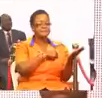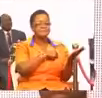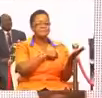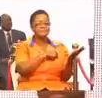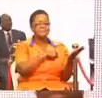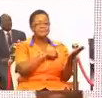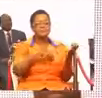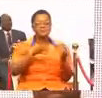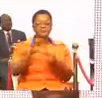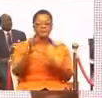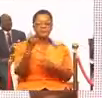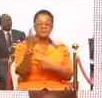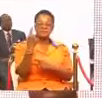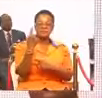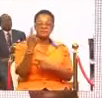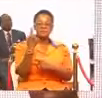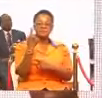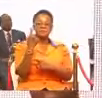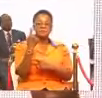Kwanza kabisa,